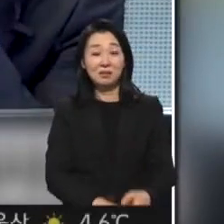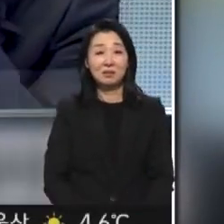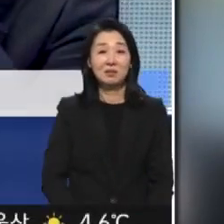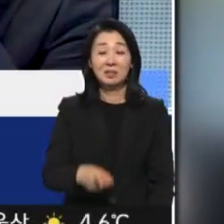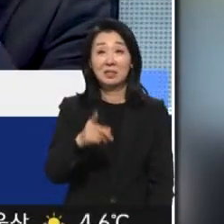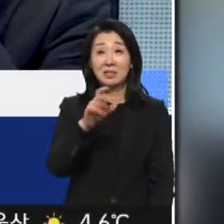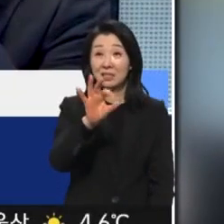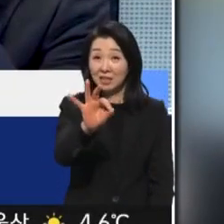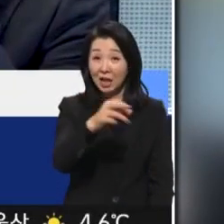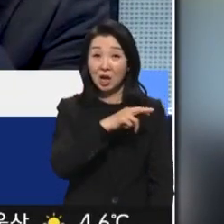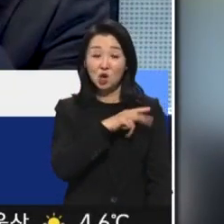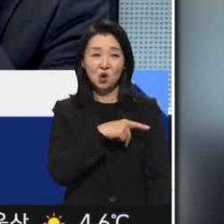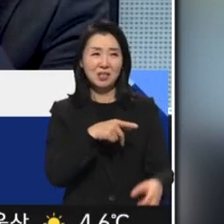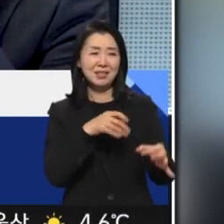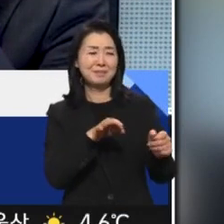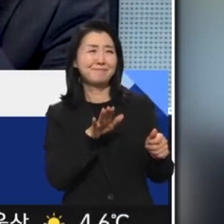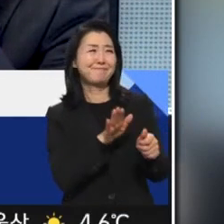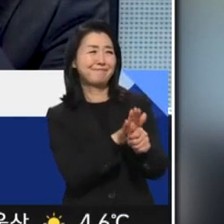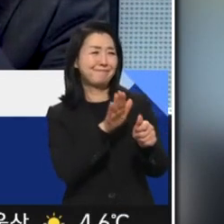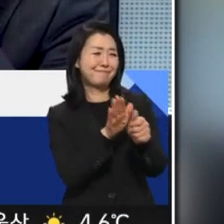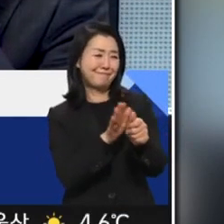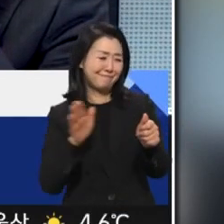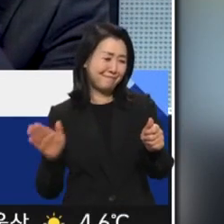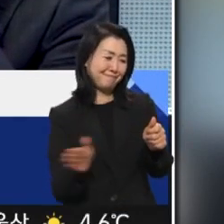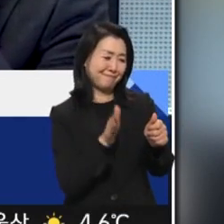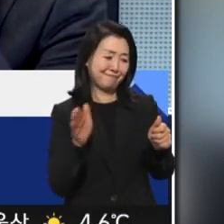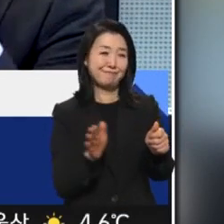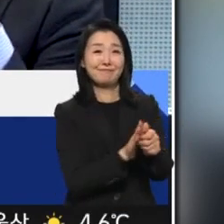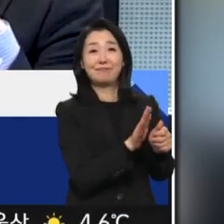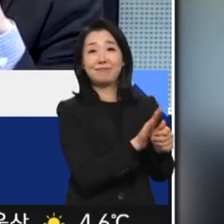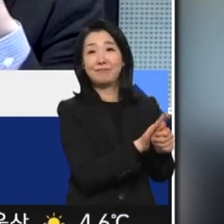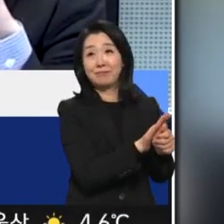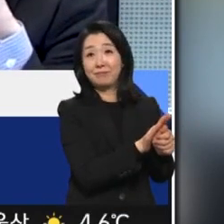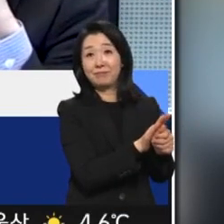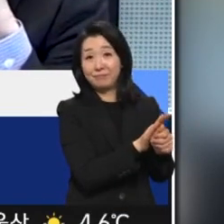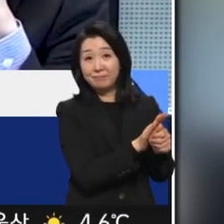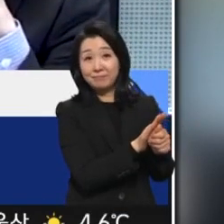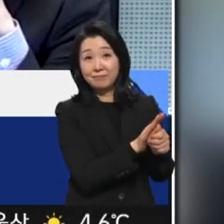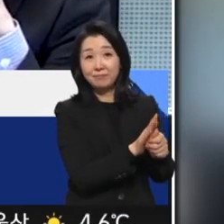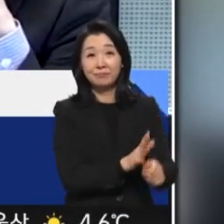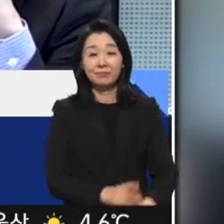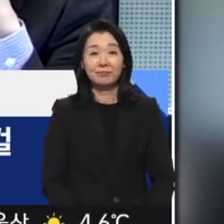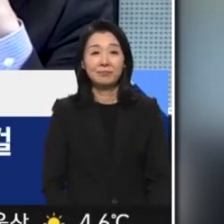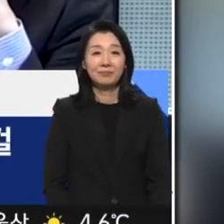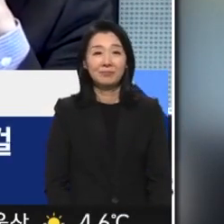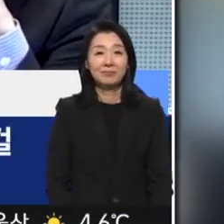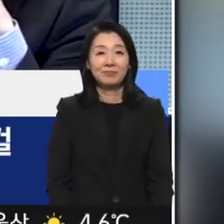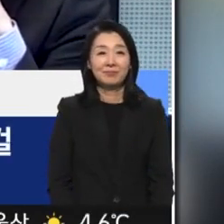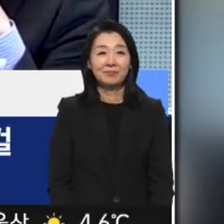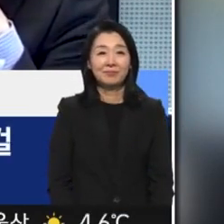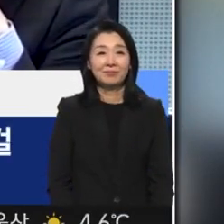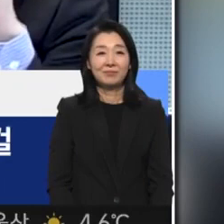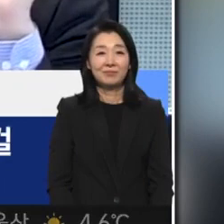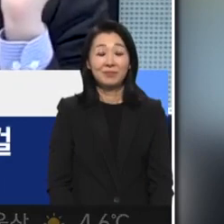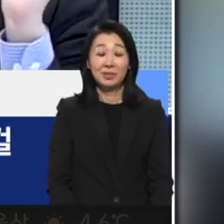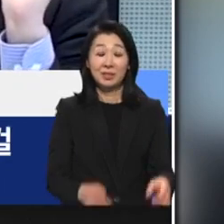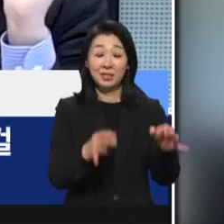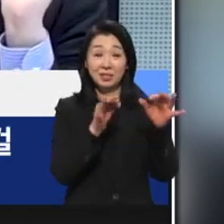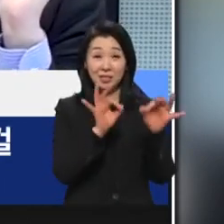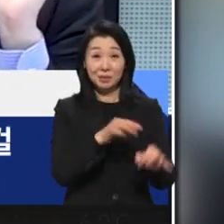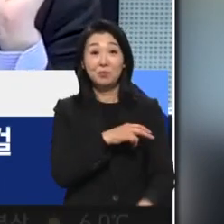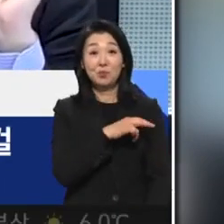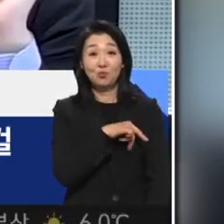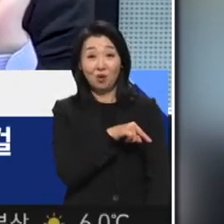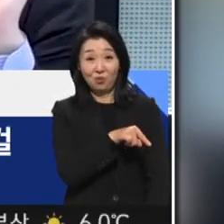장재원 의원이 김기현 의원을 아주 명시적이고 적극적으로 지지하고 나섰어요. 그리고 김기현 의원은